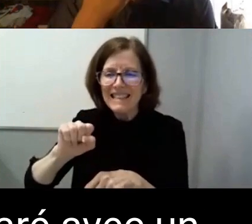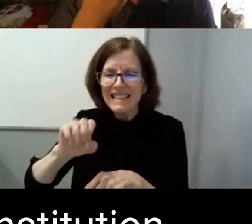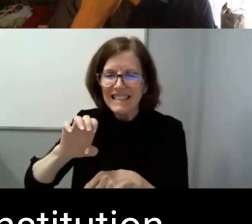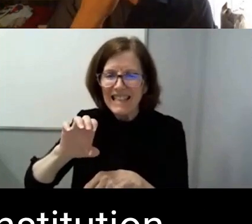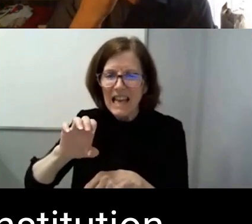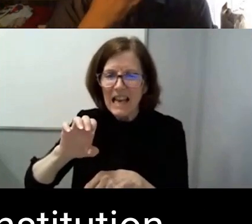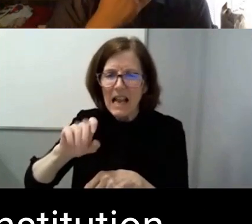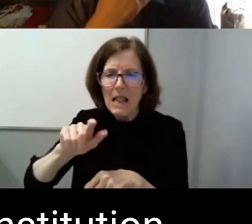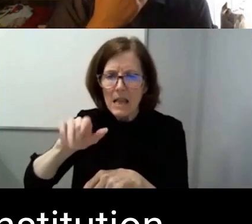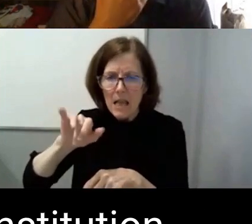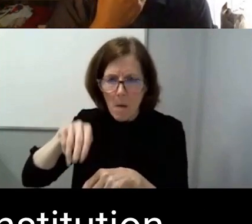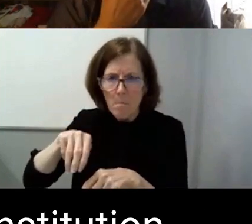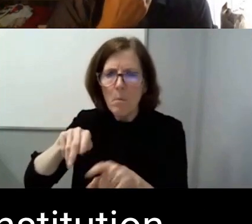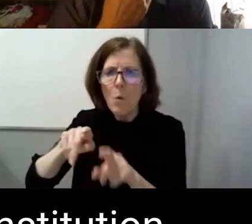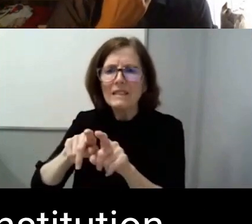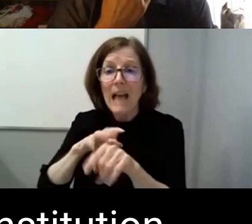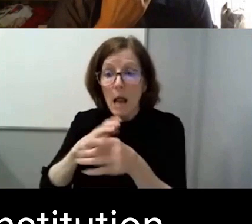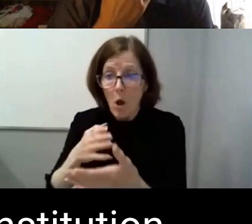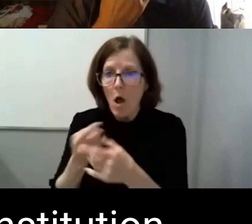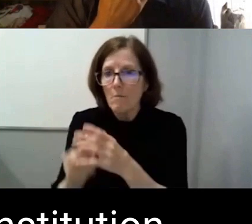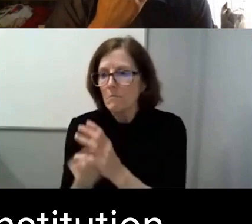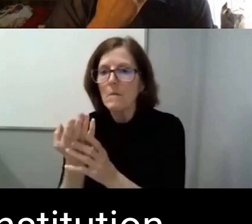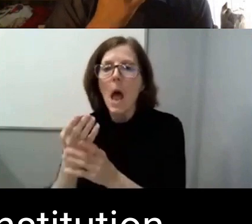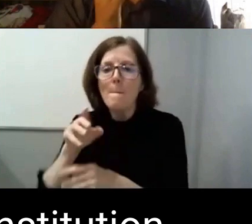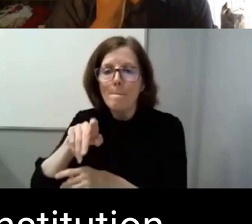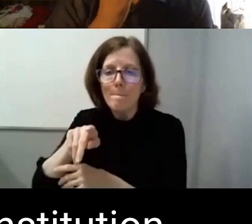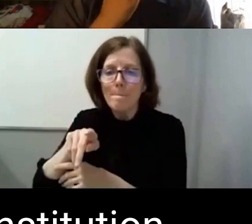un petit pot à fleurs.